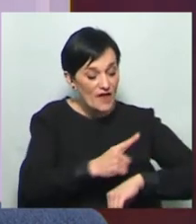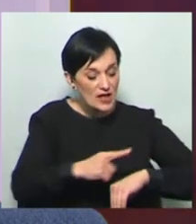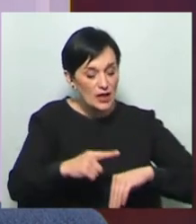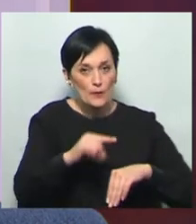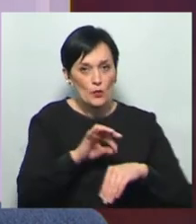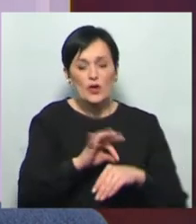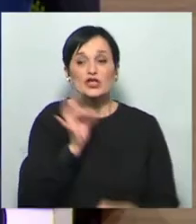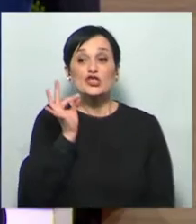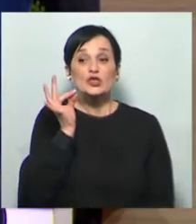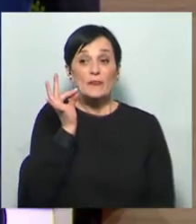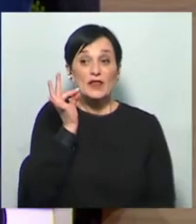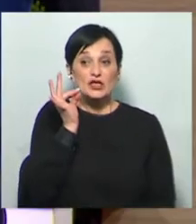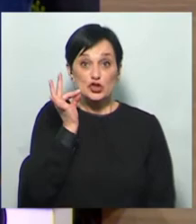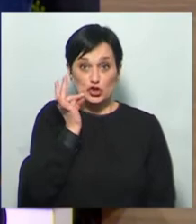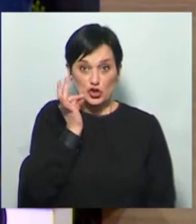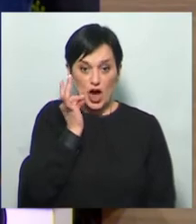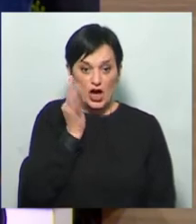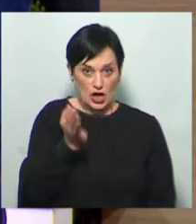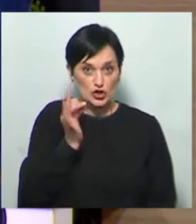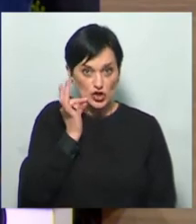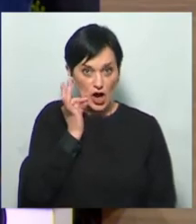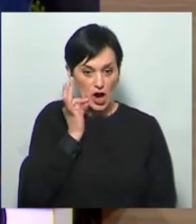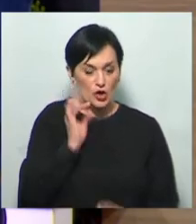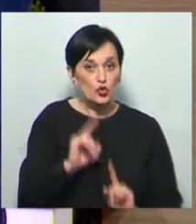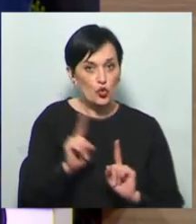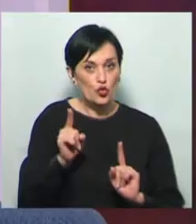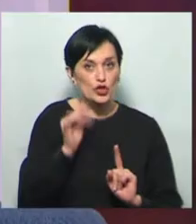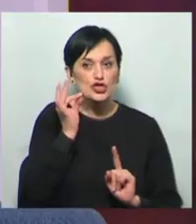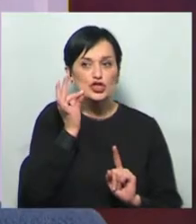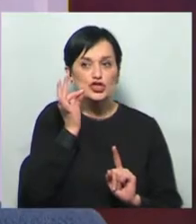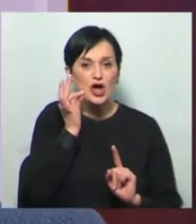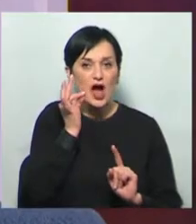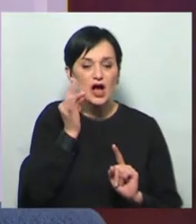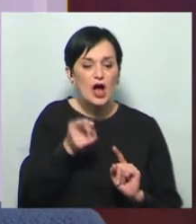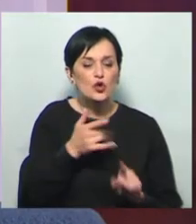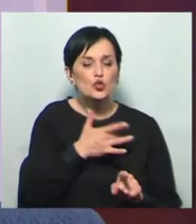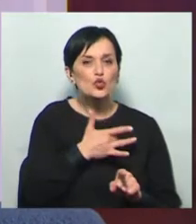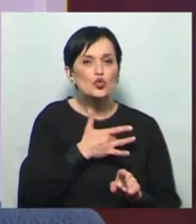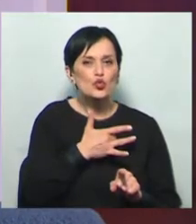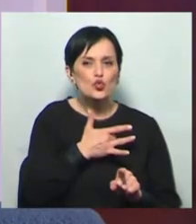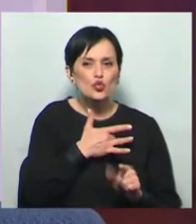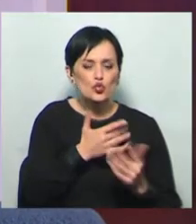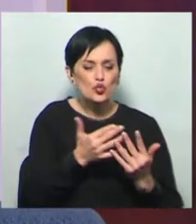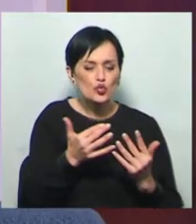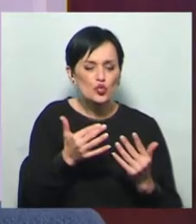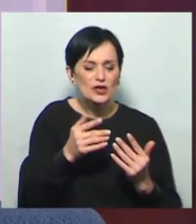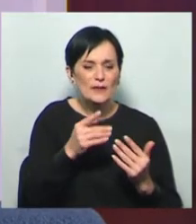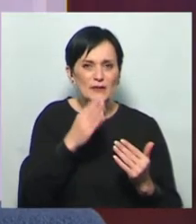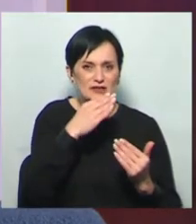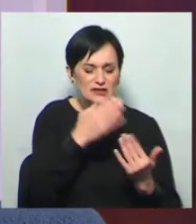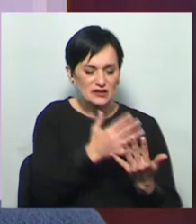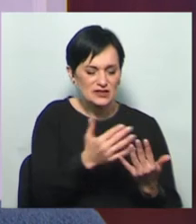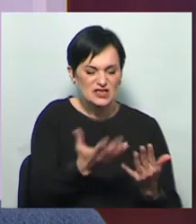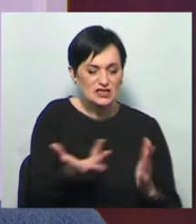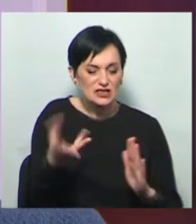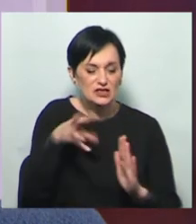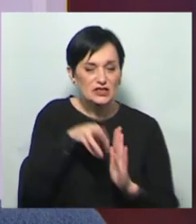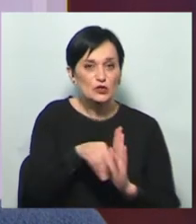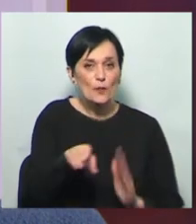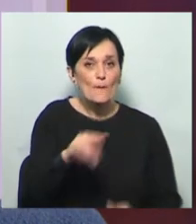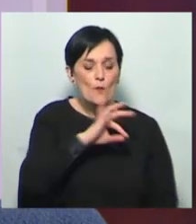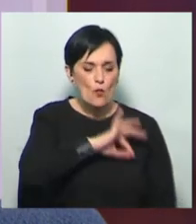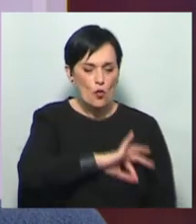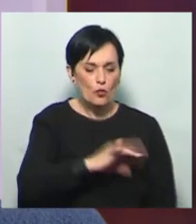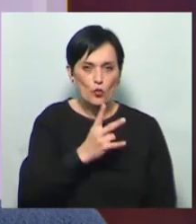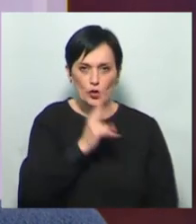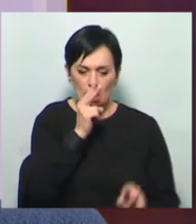შაქარი, რაოდენ უცნაურიც არ უნდა იყოს, შაქარი ეს არის კრებითი სახელი და გულისხმობს მარტივად შეთვისებად ნახშირწყლებს, რომელთა მოხმარება უნდა